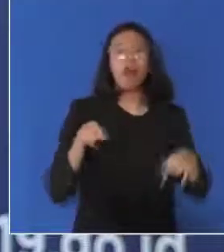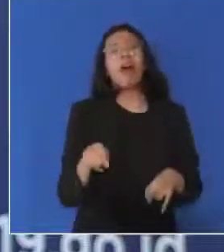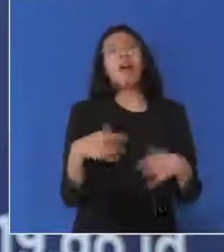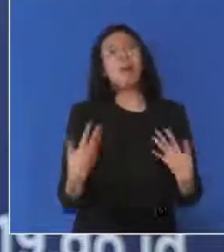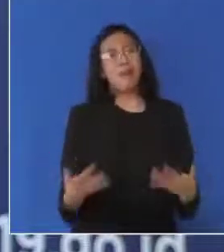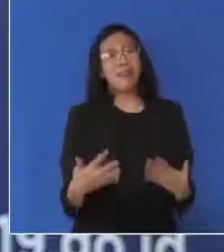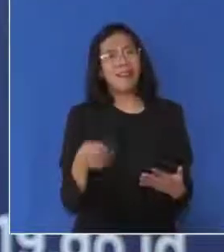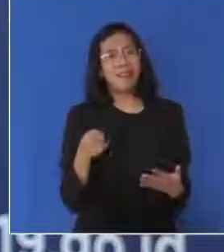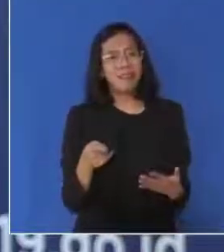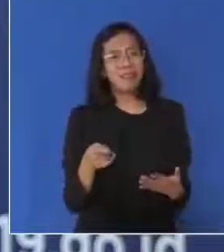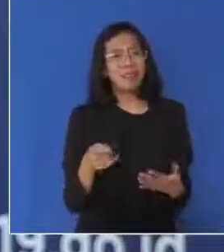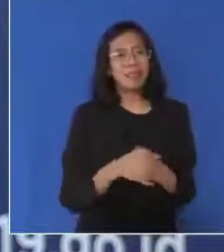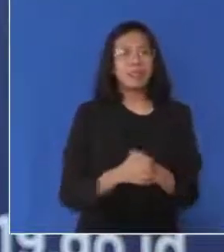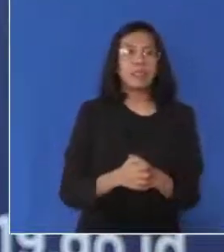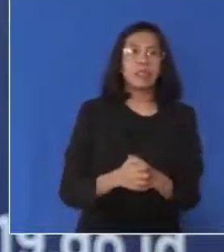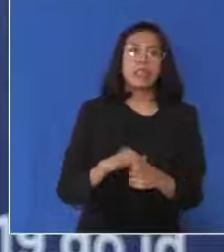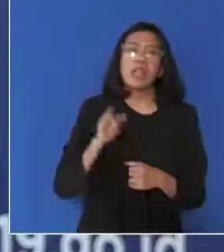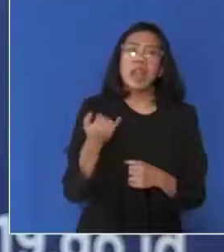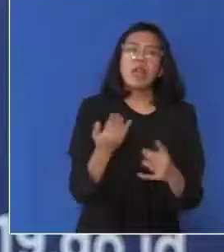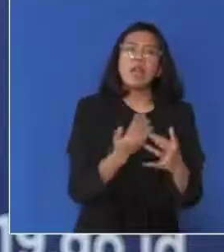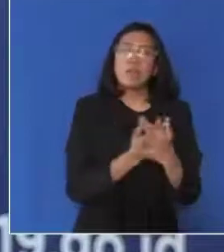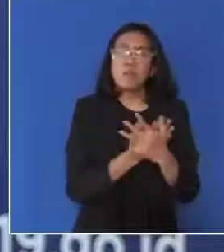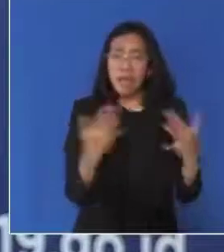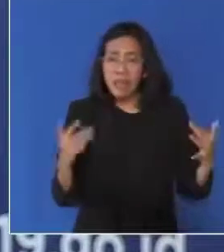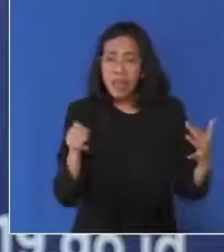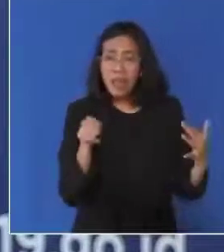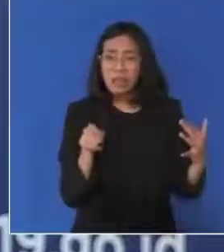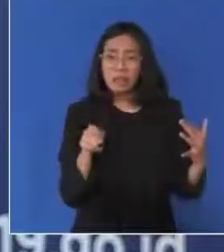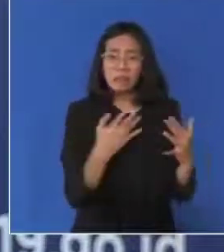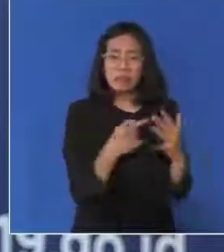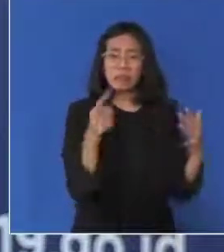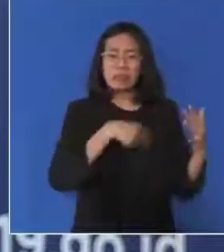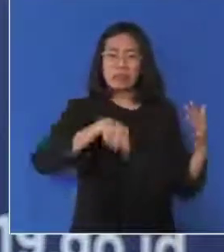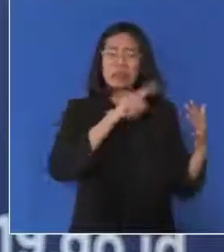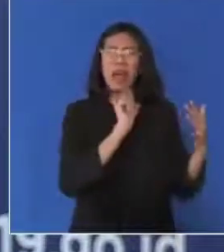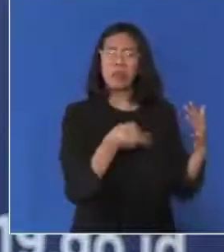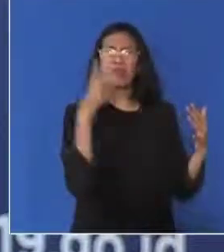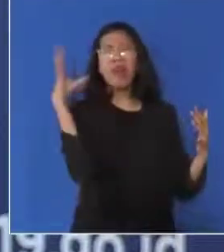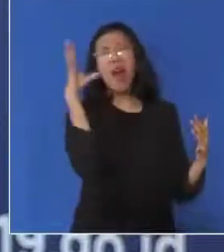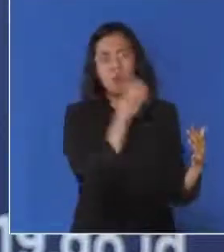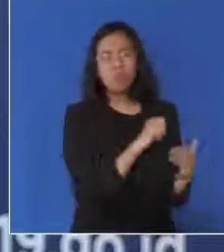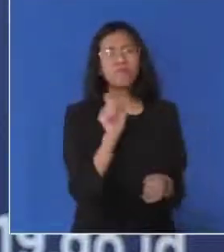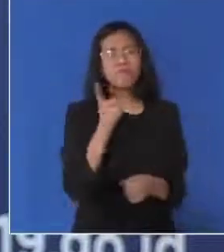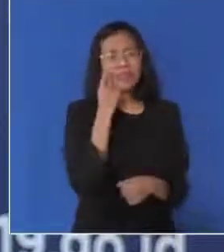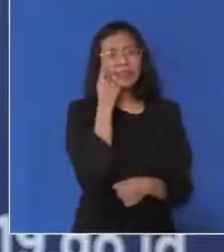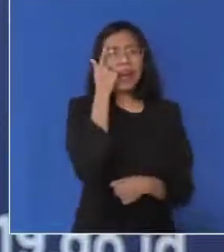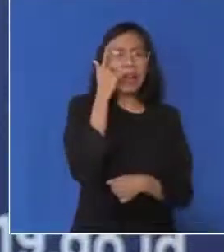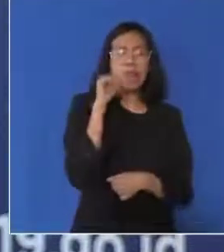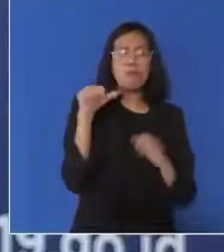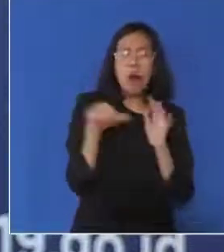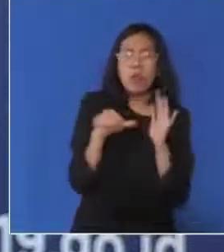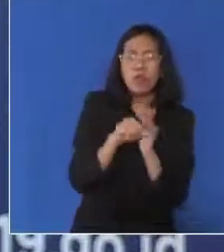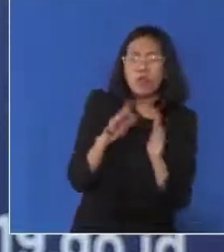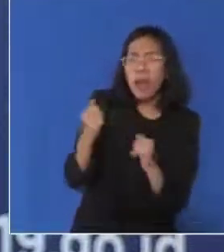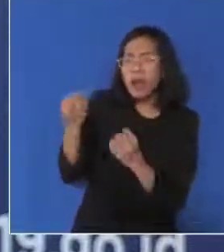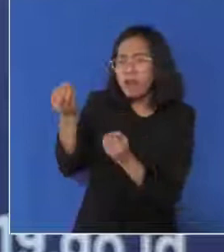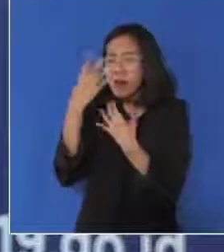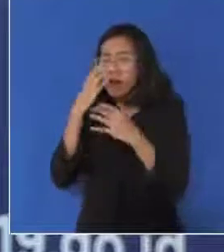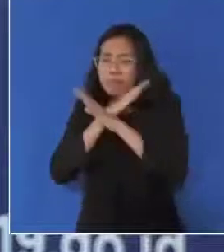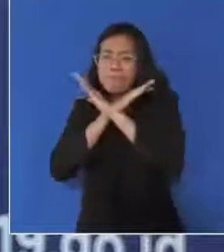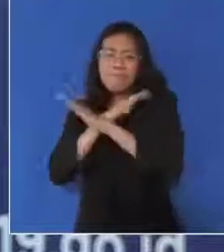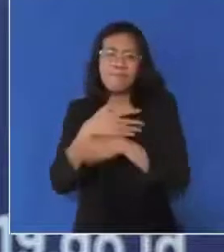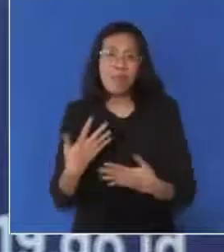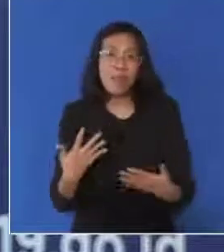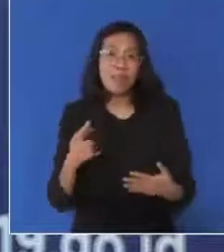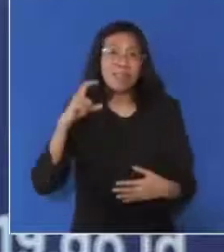ya Hah masalah masyarakat jadi idea masyarakat sendiri kita sendiri yang membantu mengatasinya dan caranya mudah